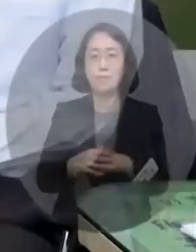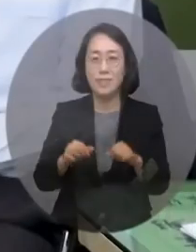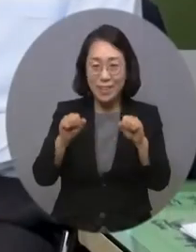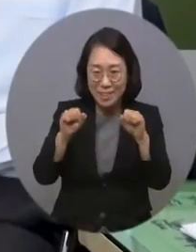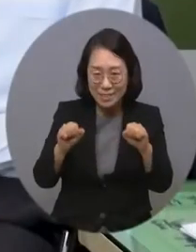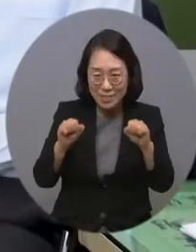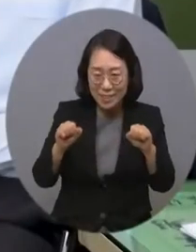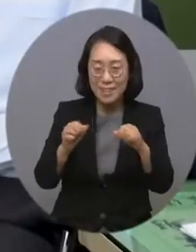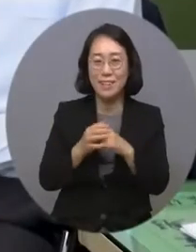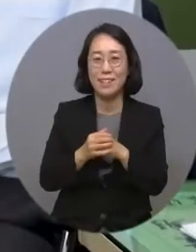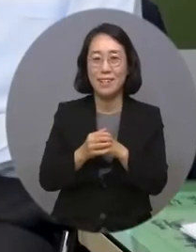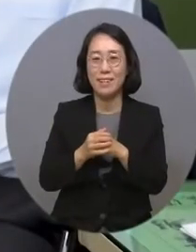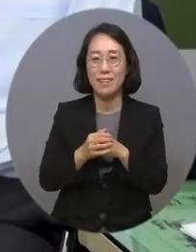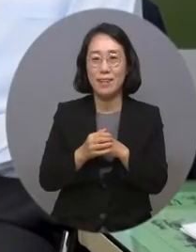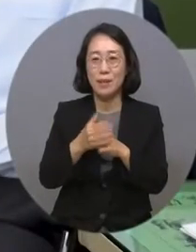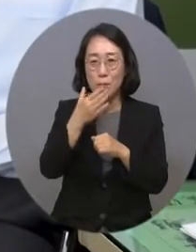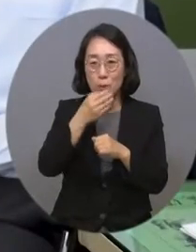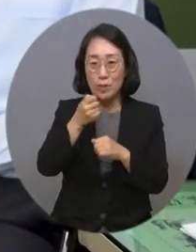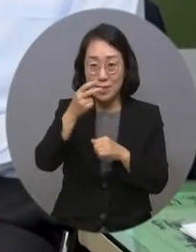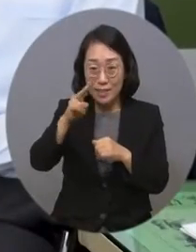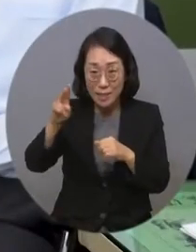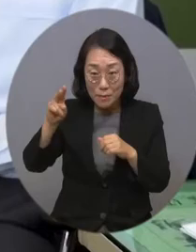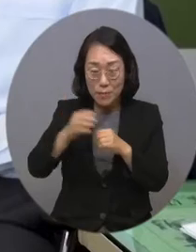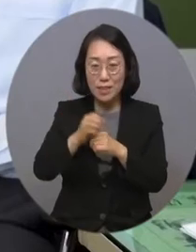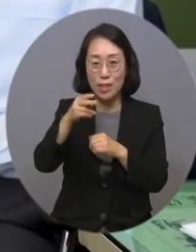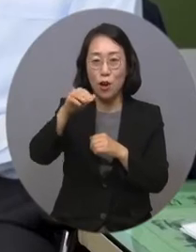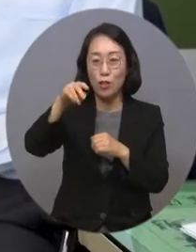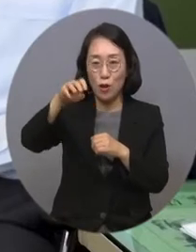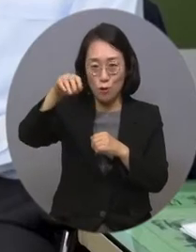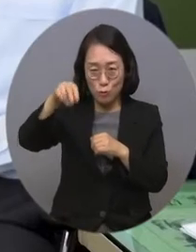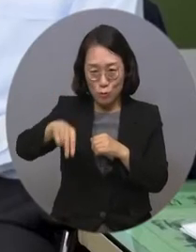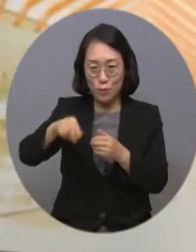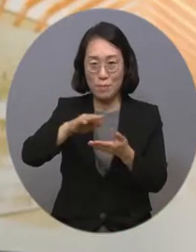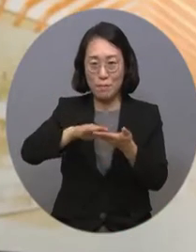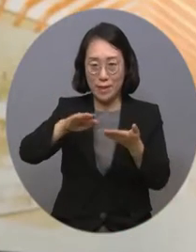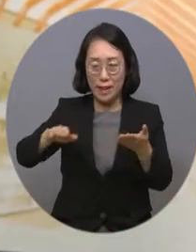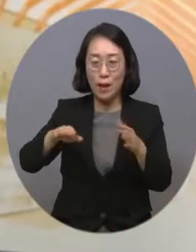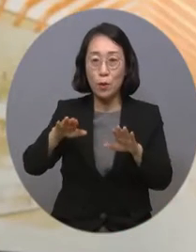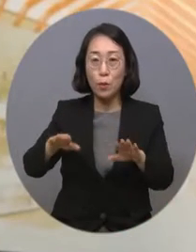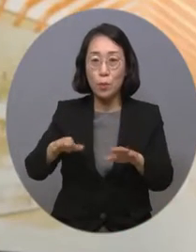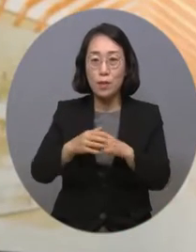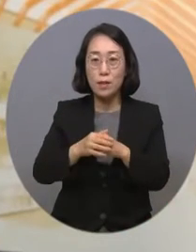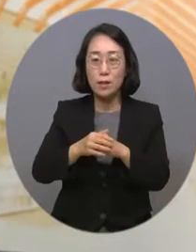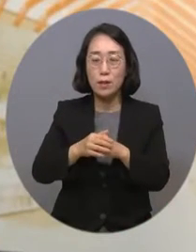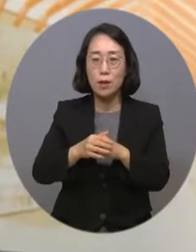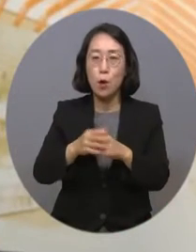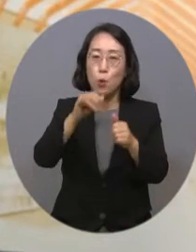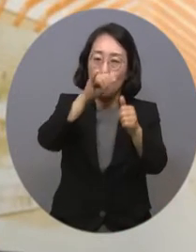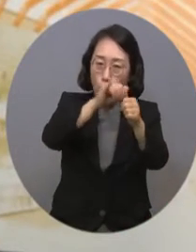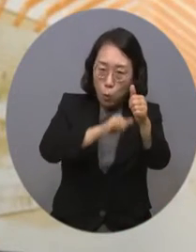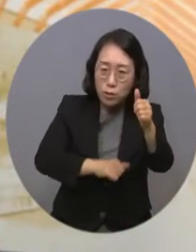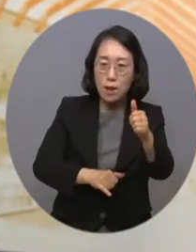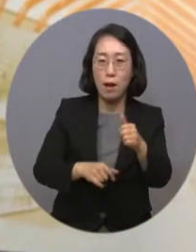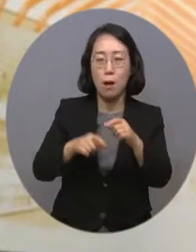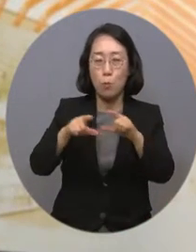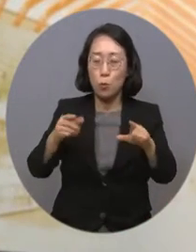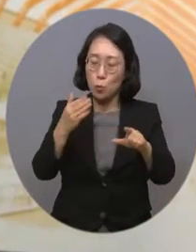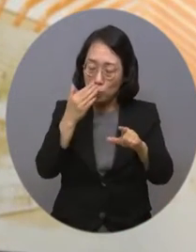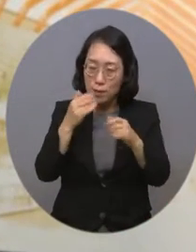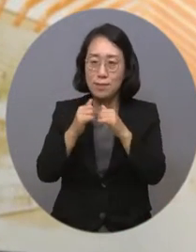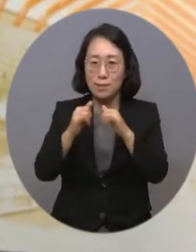안녕하십니까. 복지TV 전문방송 보도국장 여정수입니다. 오늘은 농민군수, 효자군수, 서민군수를